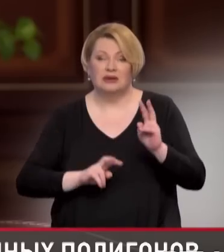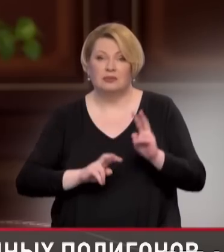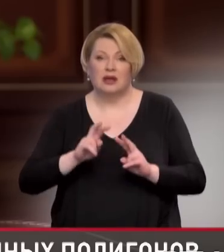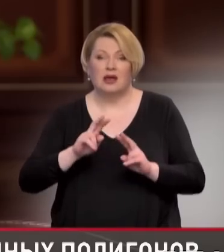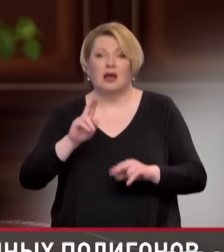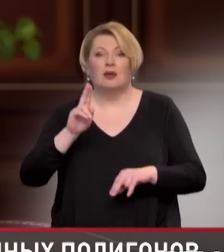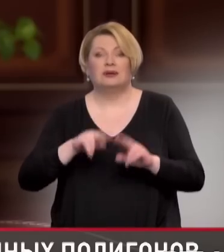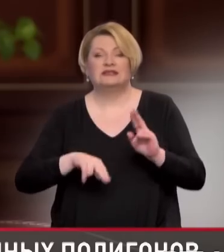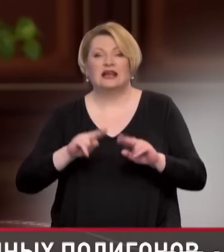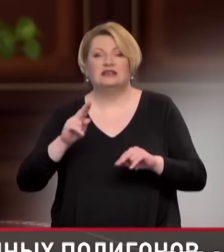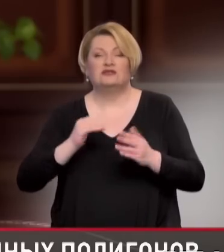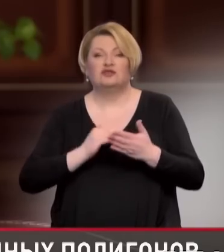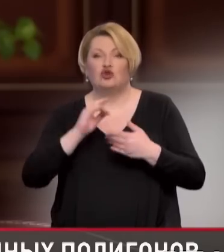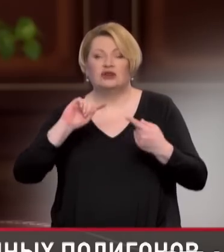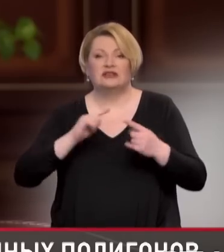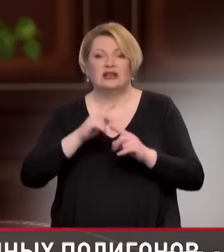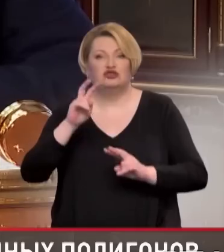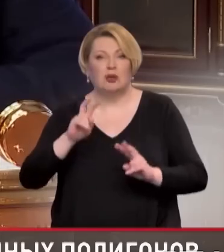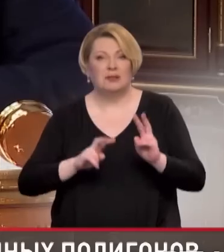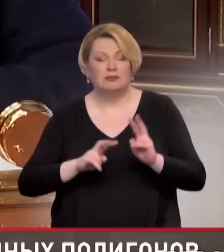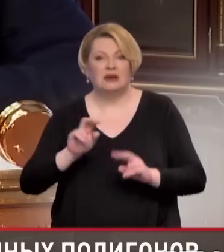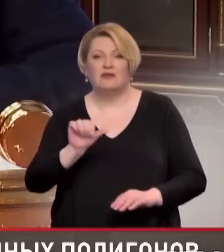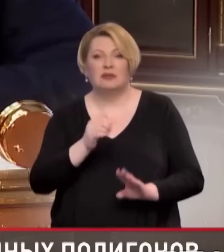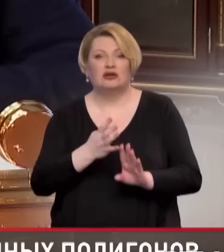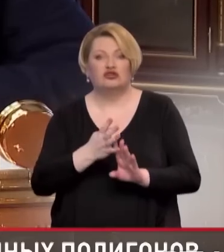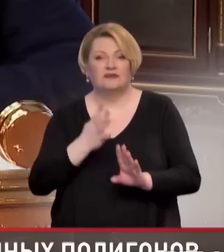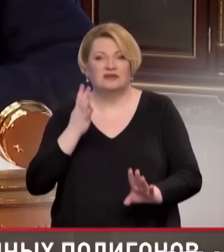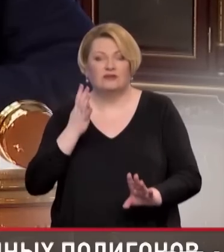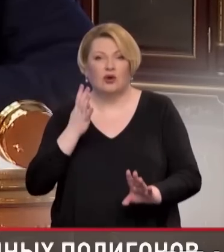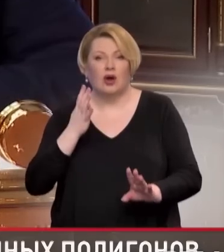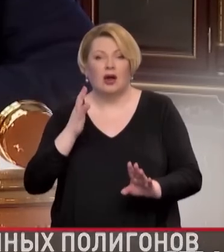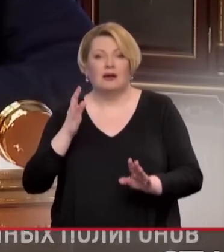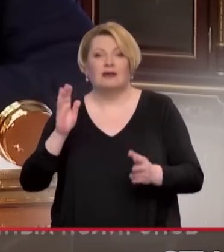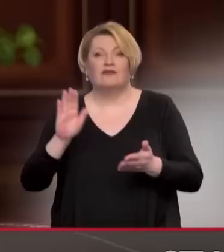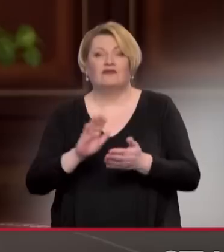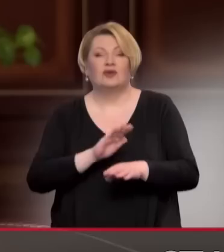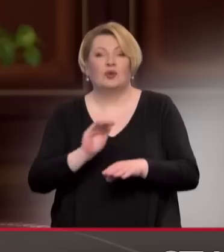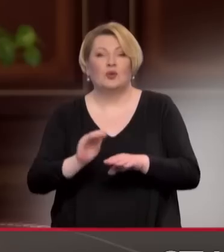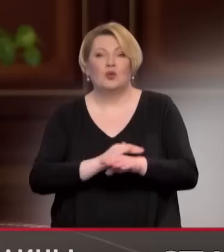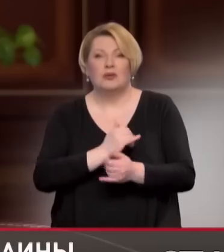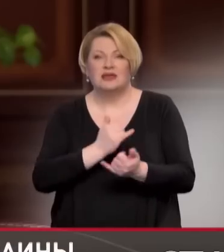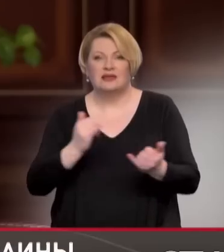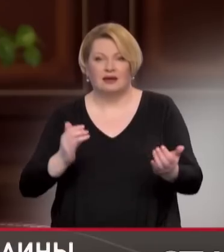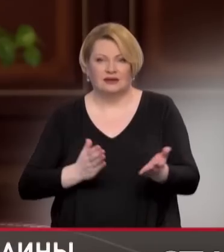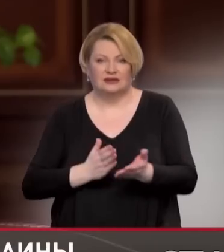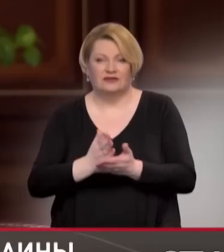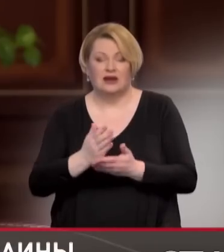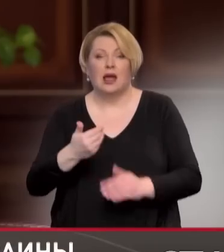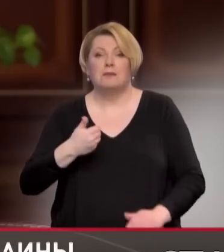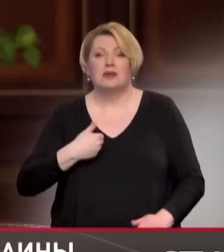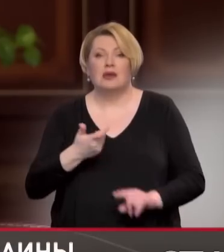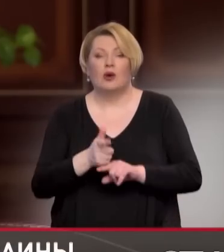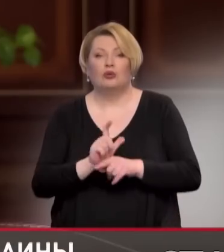строительства высокотехнологичных предприятий, прежде всего, в гуманитарной сфере. Меня очень просил